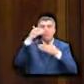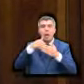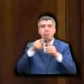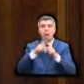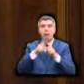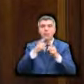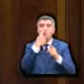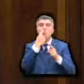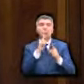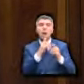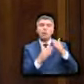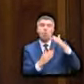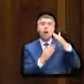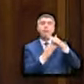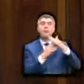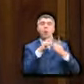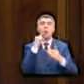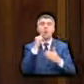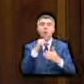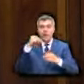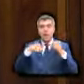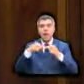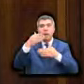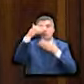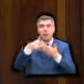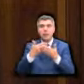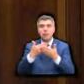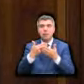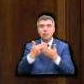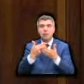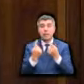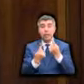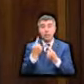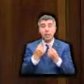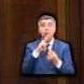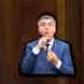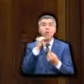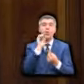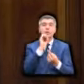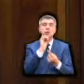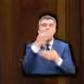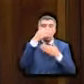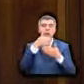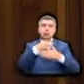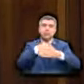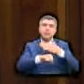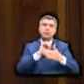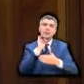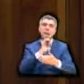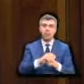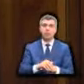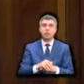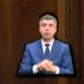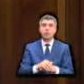المقاطعة الحقيقية ضد إسرائيل. اسمه سيون أسيدون، يهودي الأصل. هذه من جهة. ثانيا مسؤولية